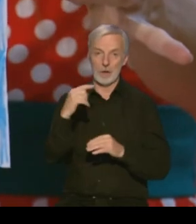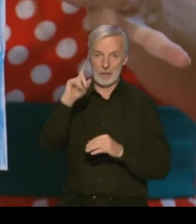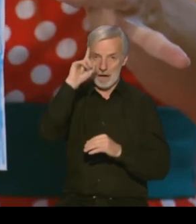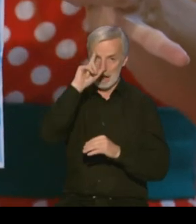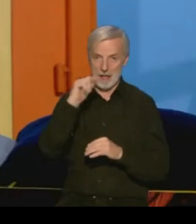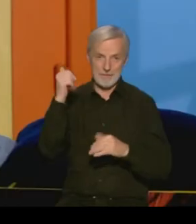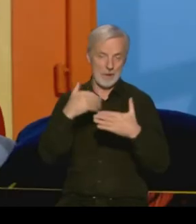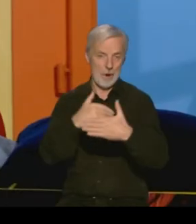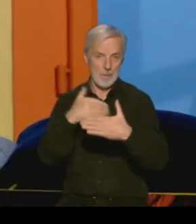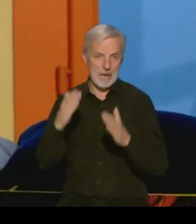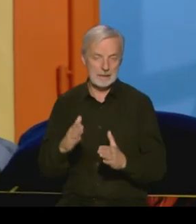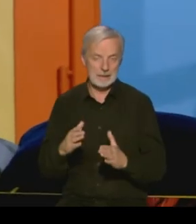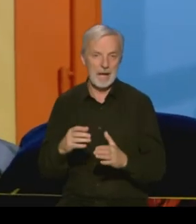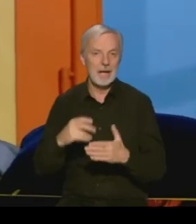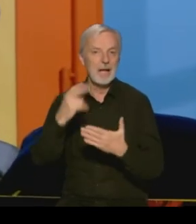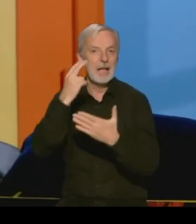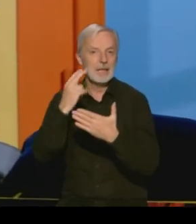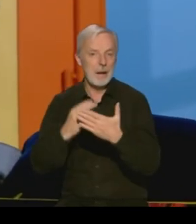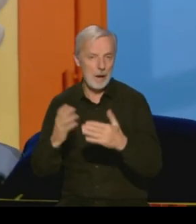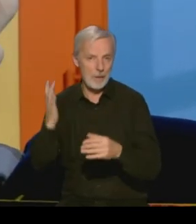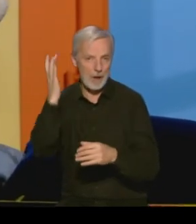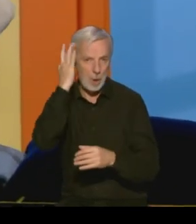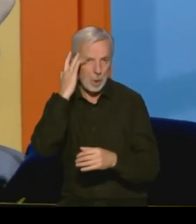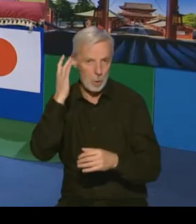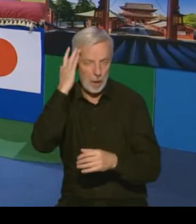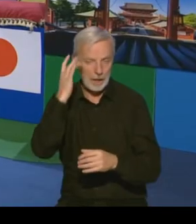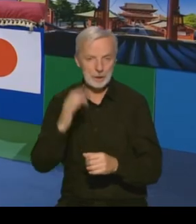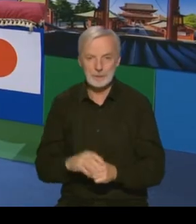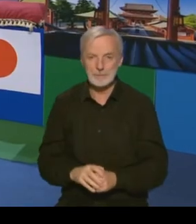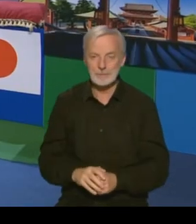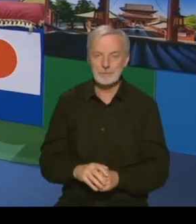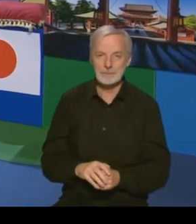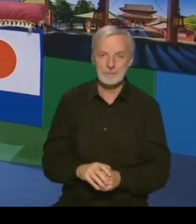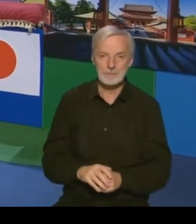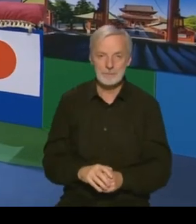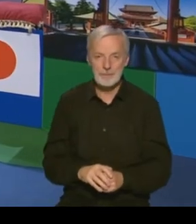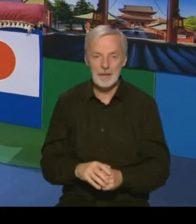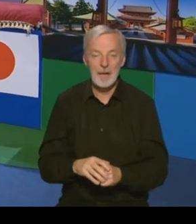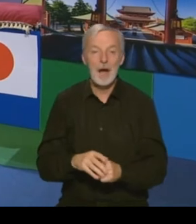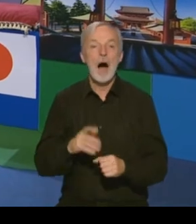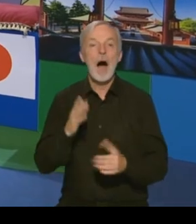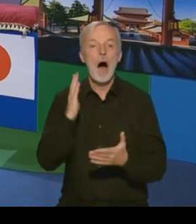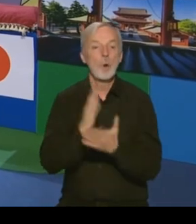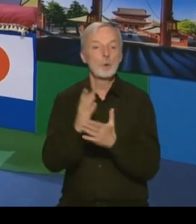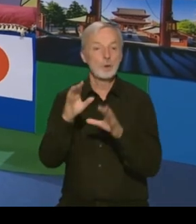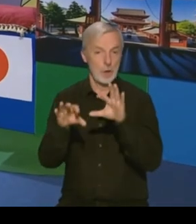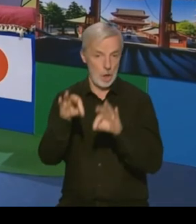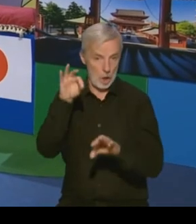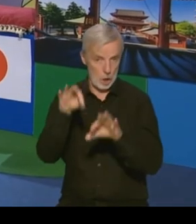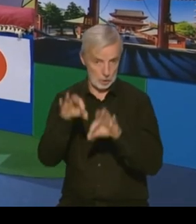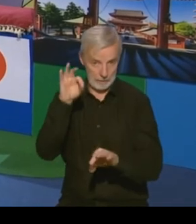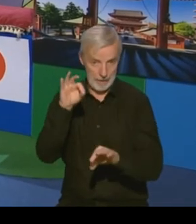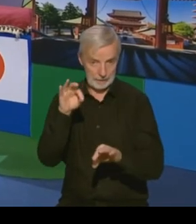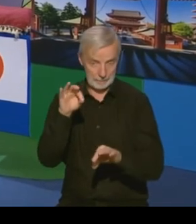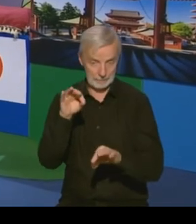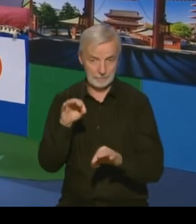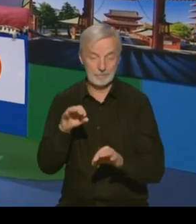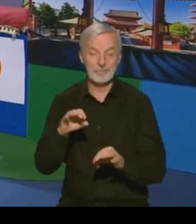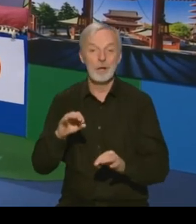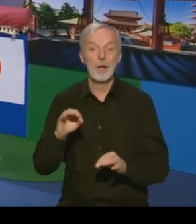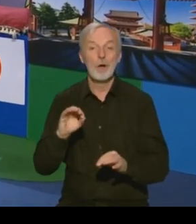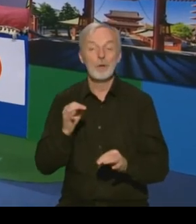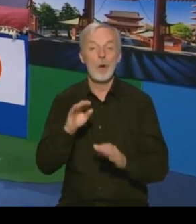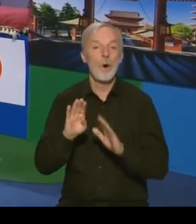Jo, vypadá jak raketa do nebíčka. Ano, a jdeme losovat, Filipku? Jo, jo, kdo